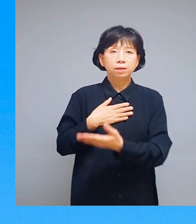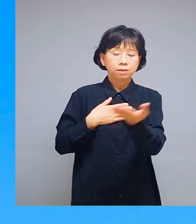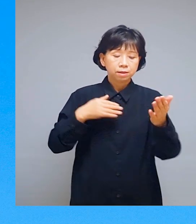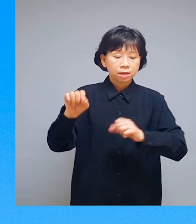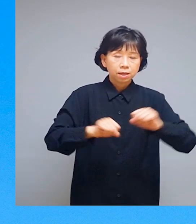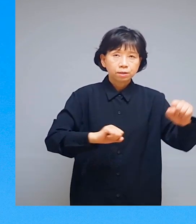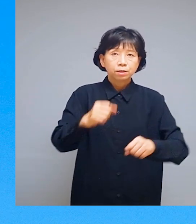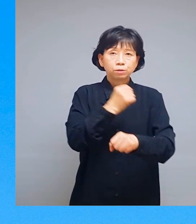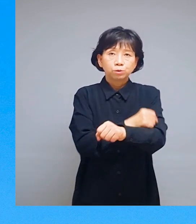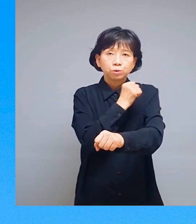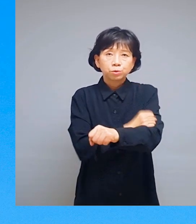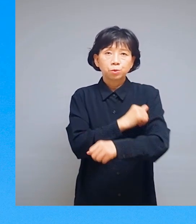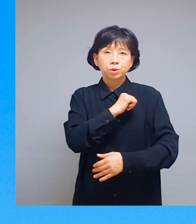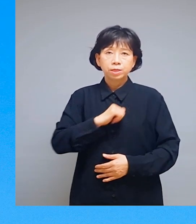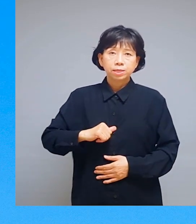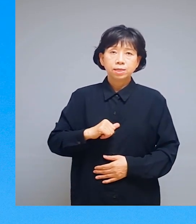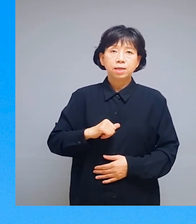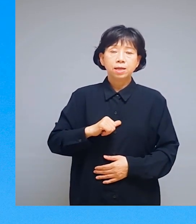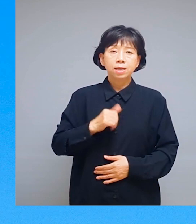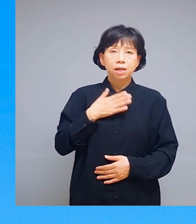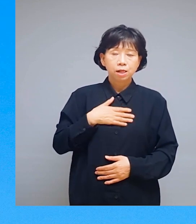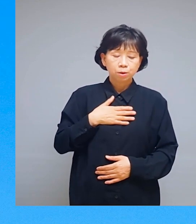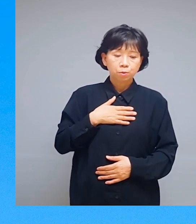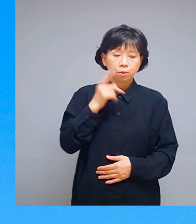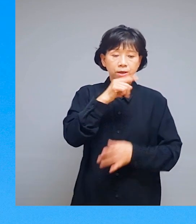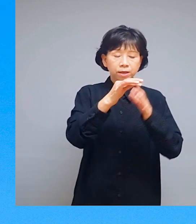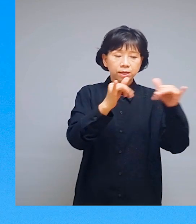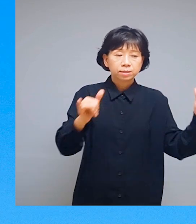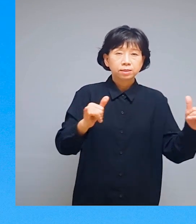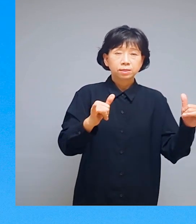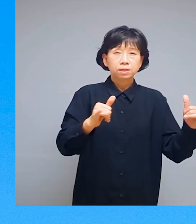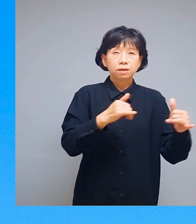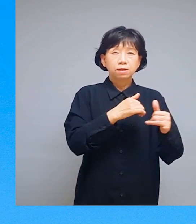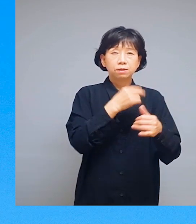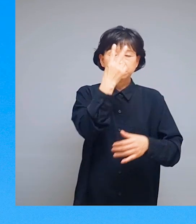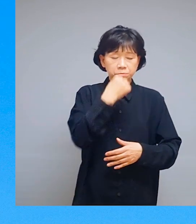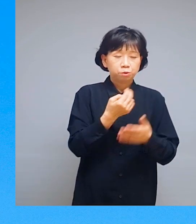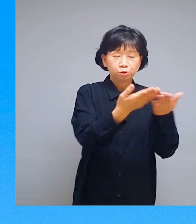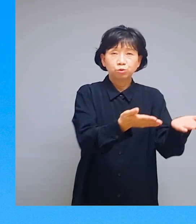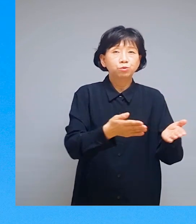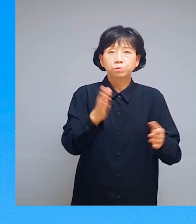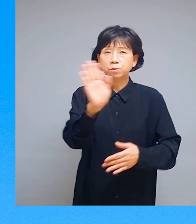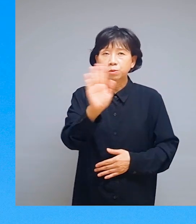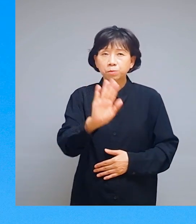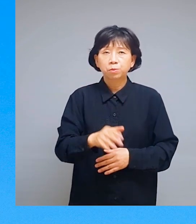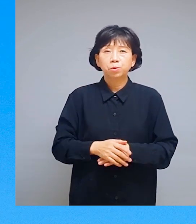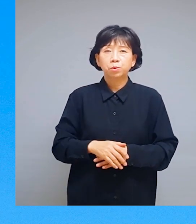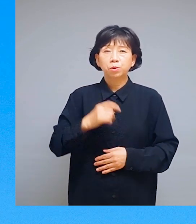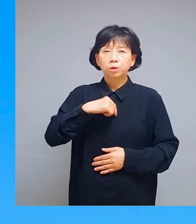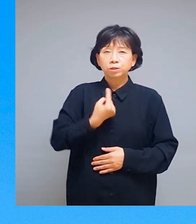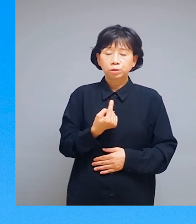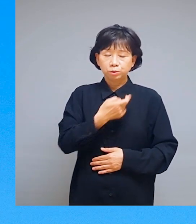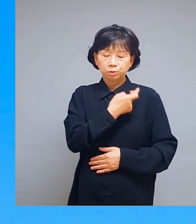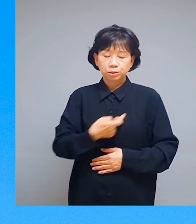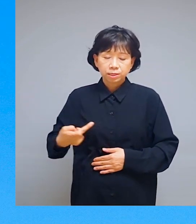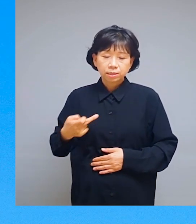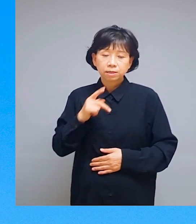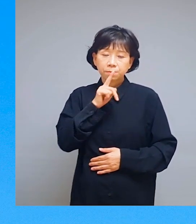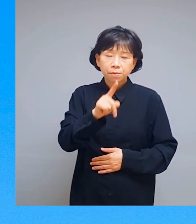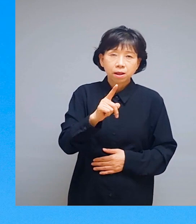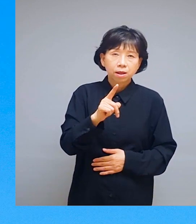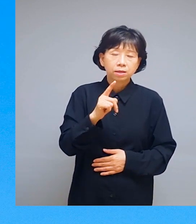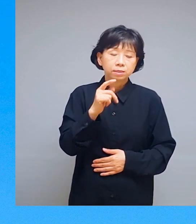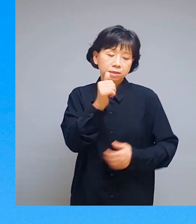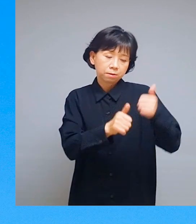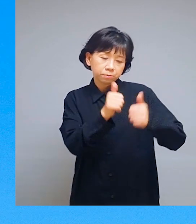인내를 알고 또 악한 자들을 용납하지 아니한 것과 자칭 사도라 하되 아닌 자들을